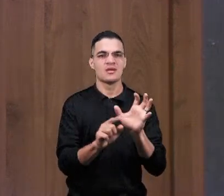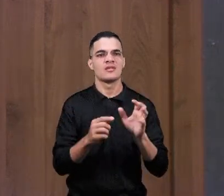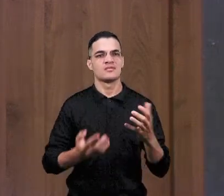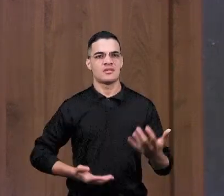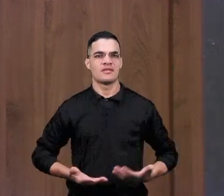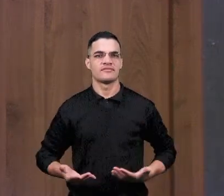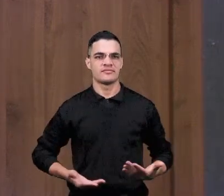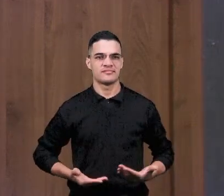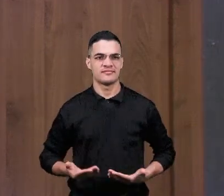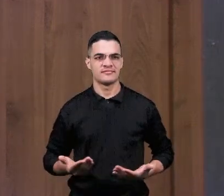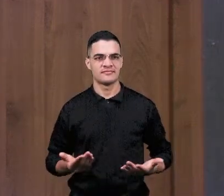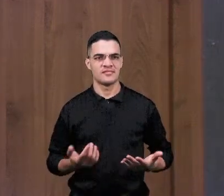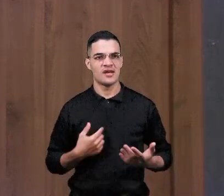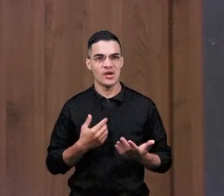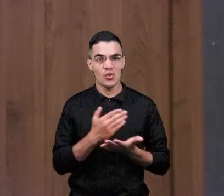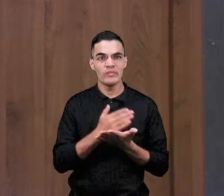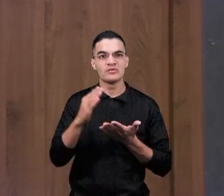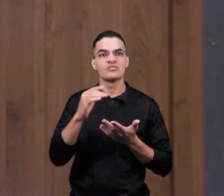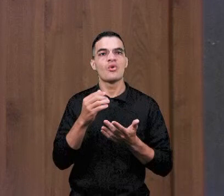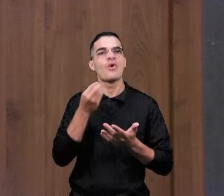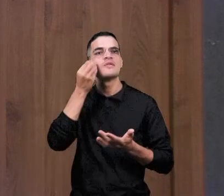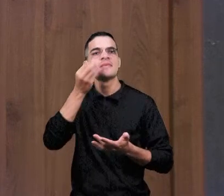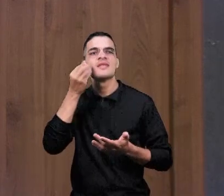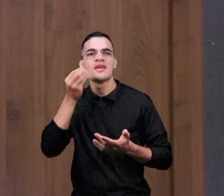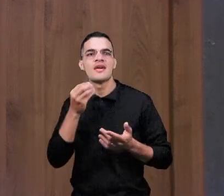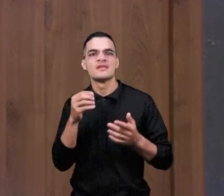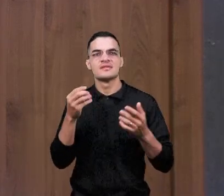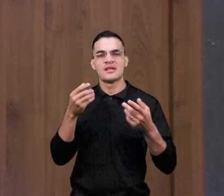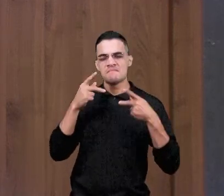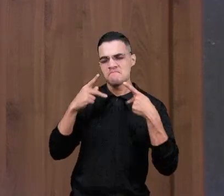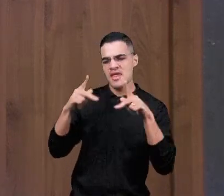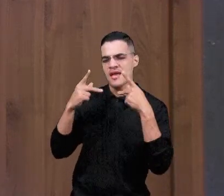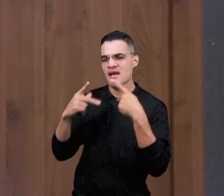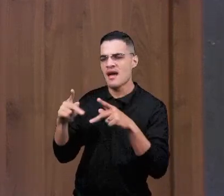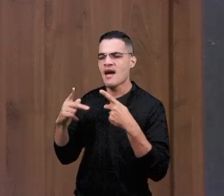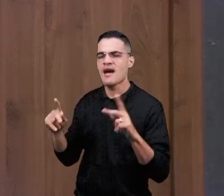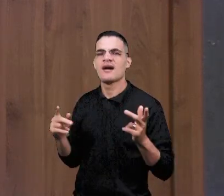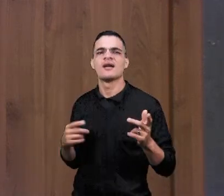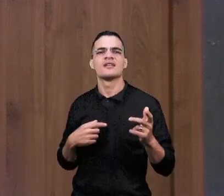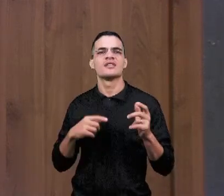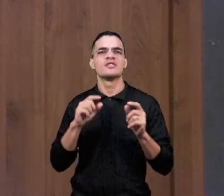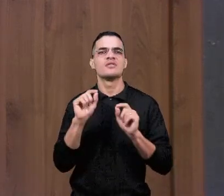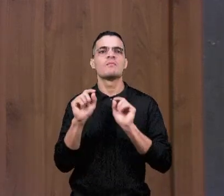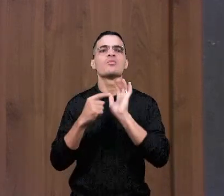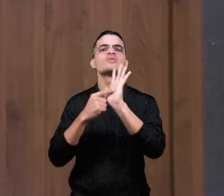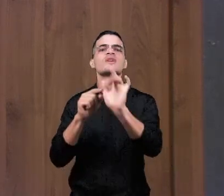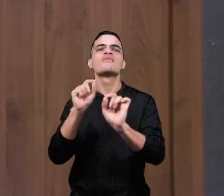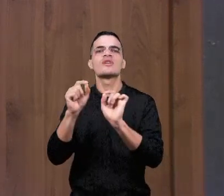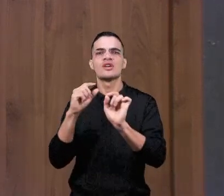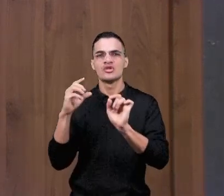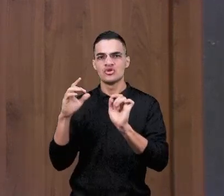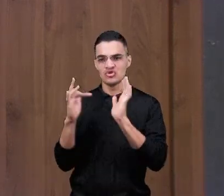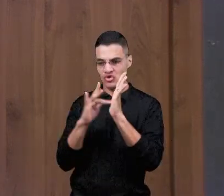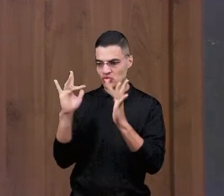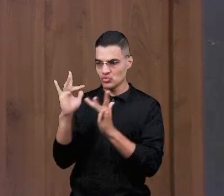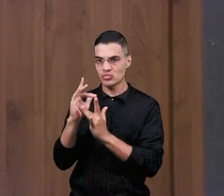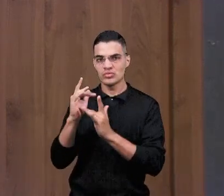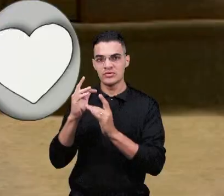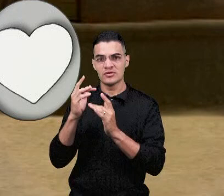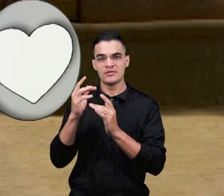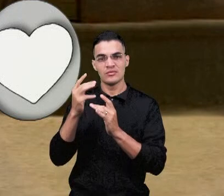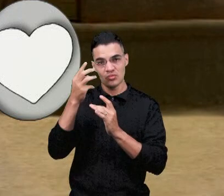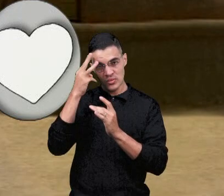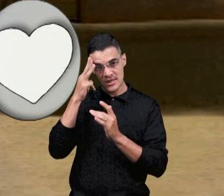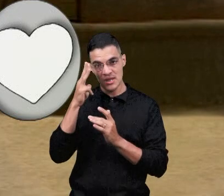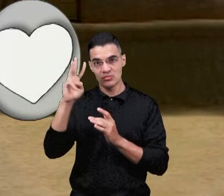enseignements du Seigneur Jésus, à prêcher que Jésus est le seul sauveur, que Jésus est vivant, que Jésus a ressuscité au troisième jour.